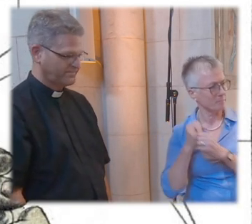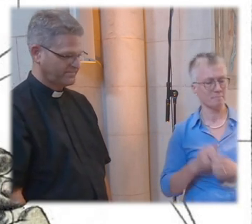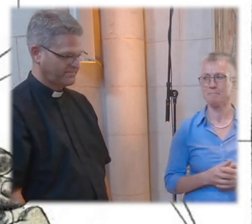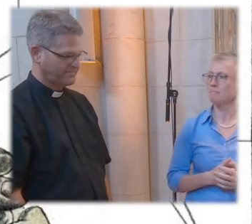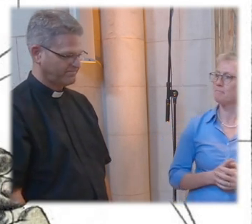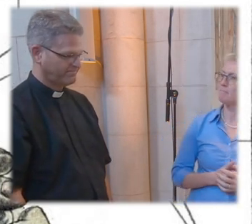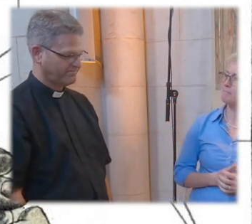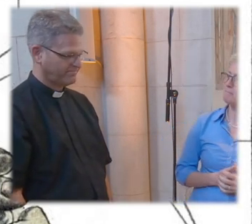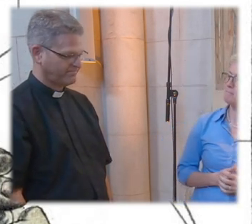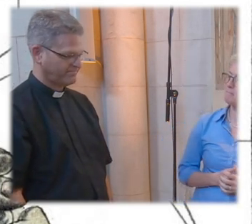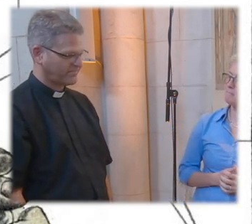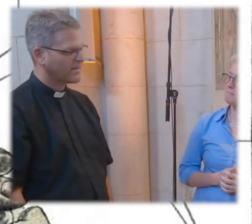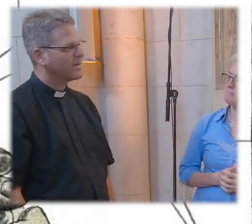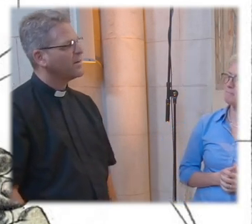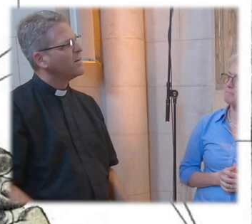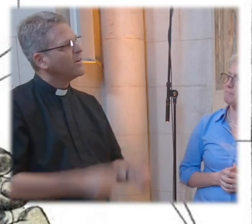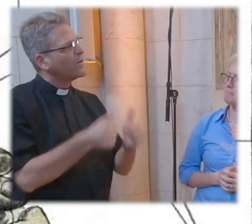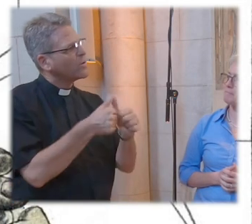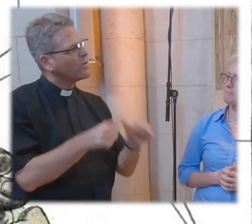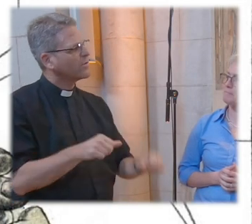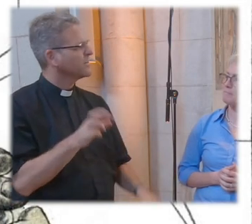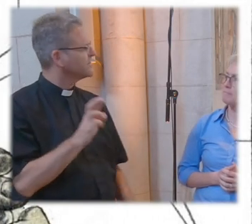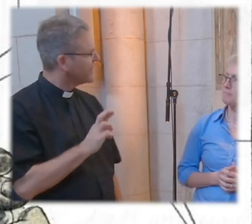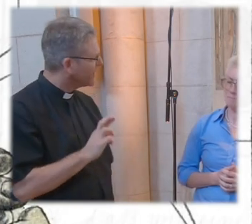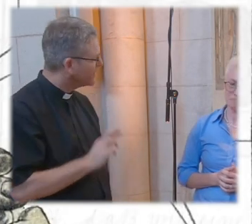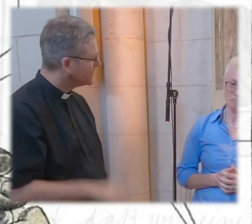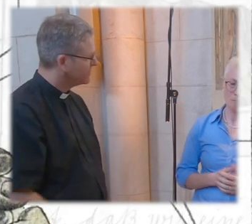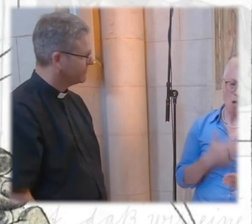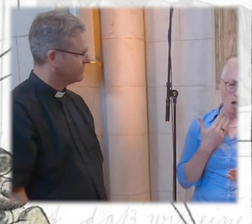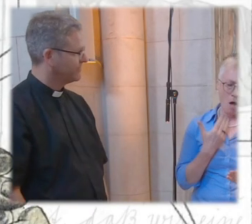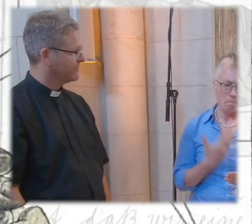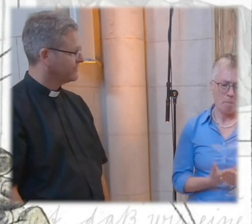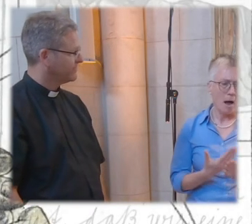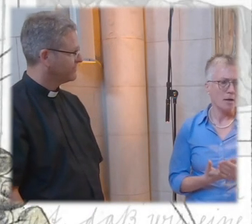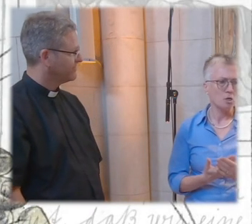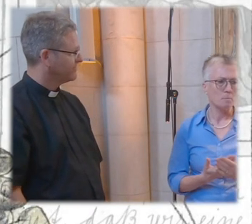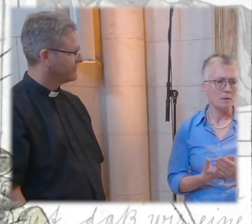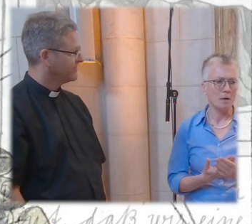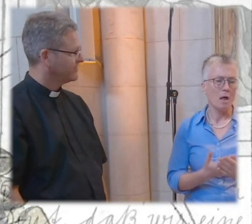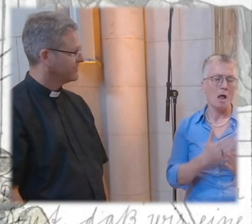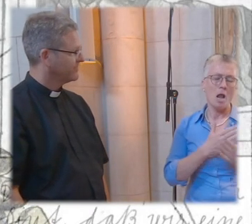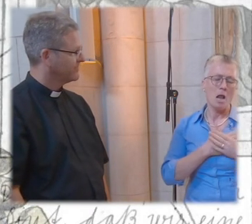gegeben, diese schlimme Situation im Lager durchzustehen.